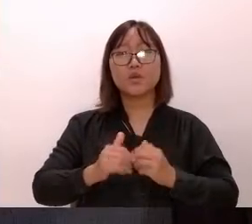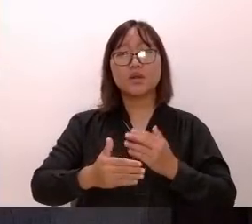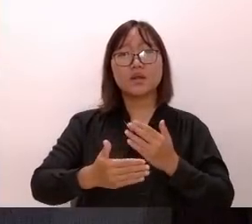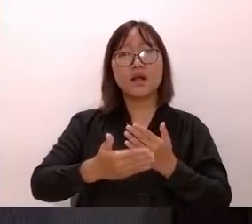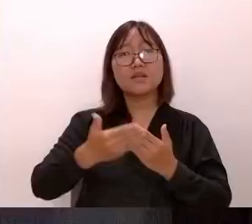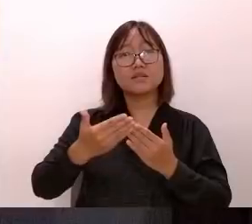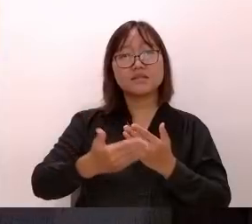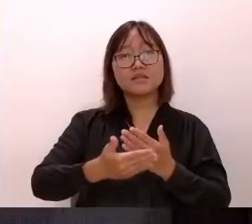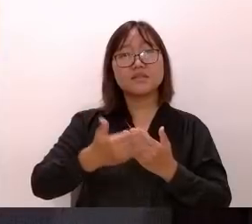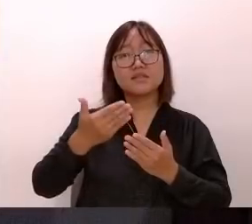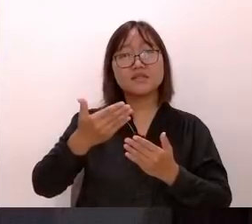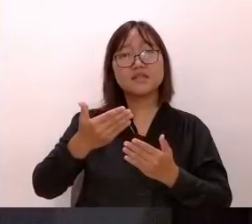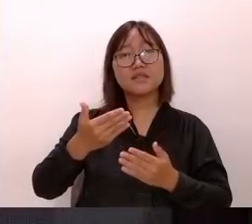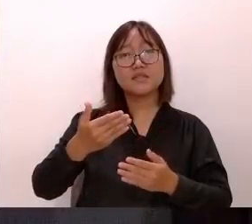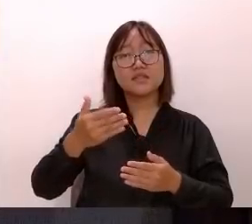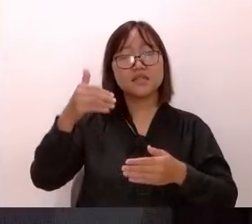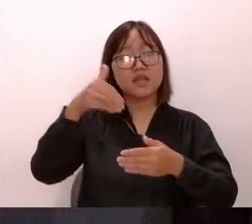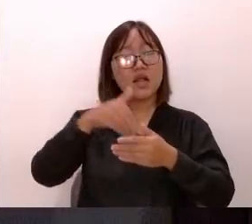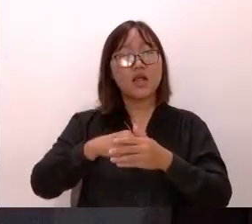hidup sehari-hari